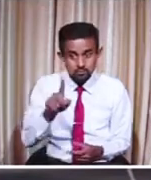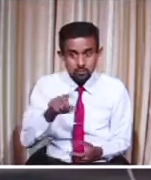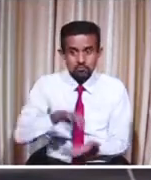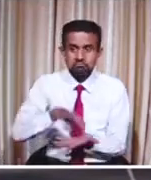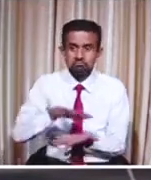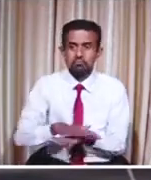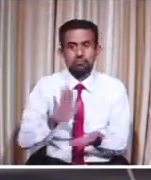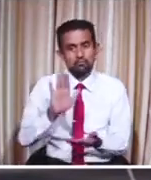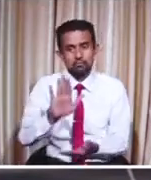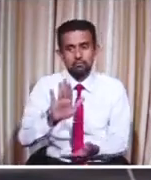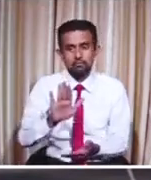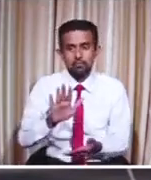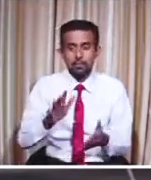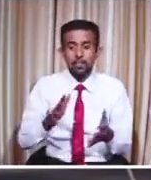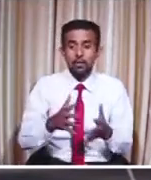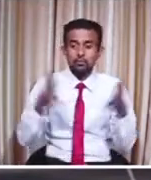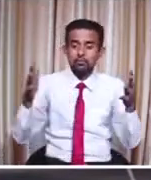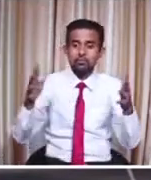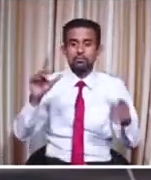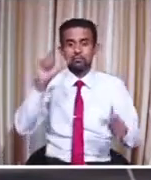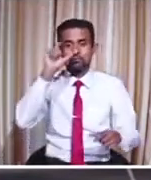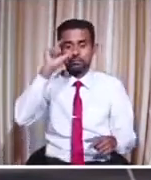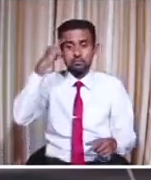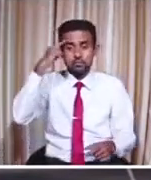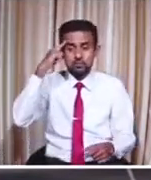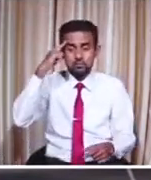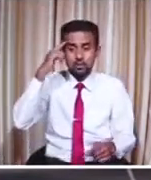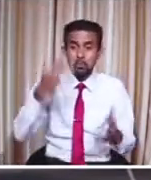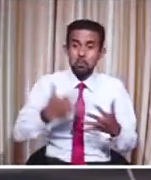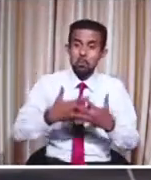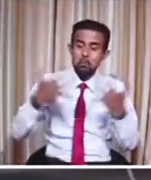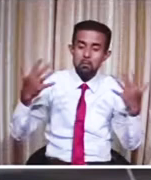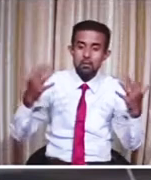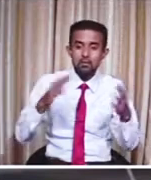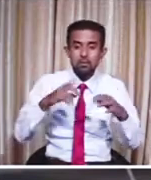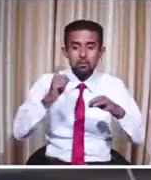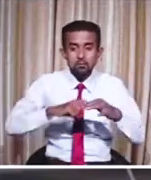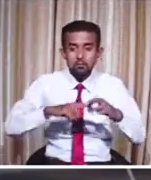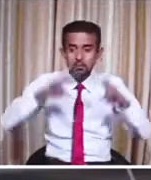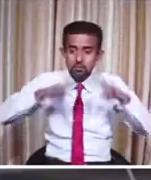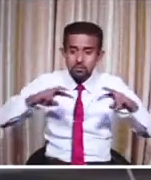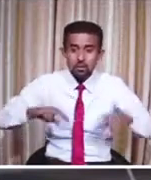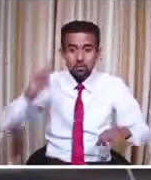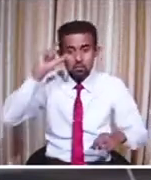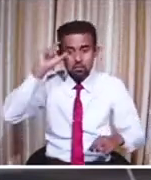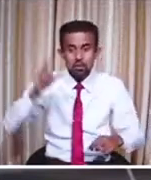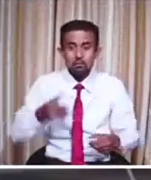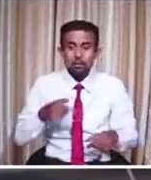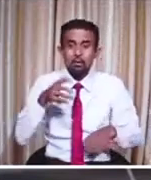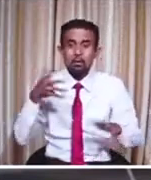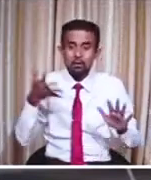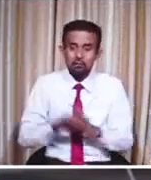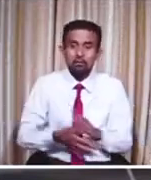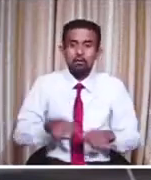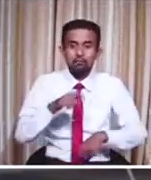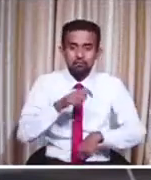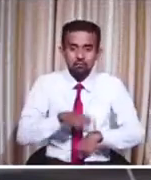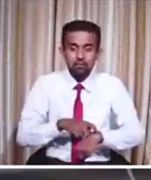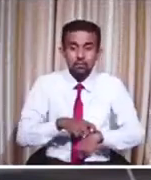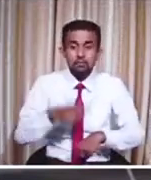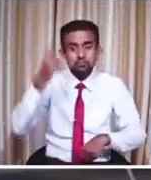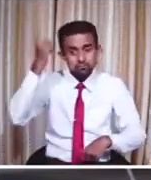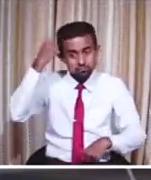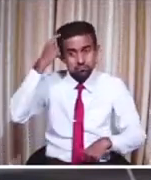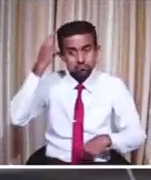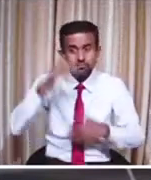agamu, pulul pintu re dakimu, maha pintu re dakimu, mek keladi latiyan melaiwa taduga ni ke luat